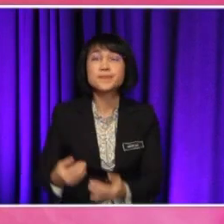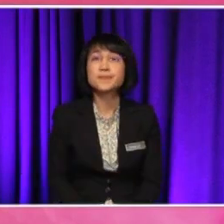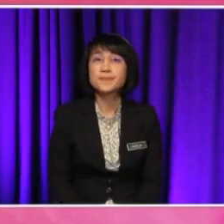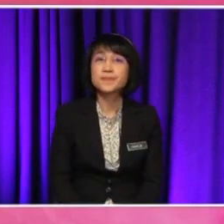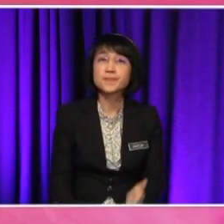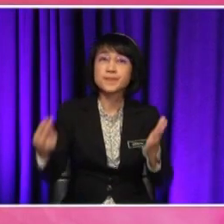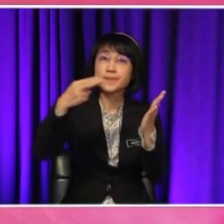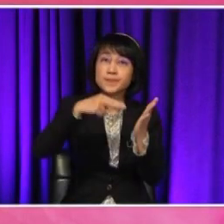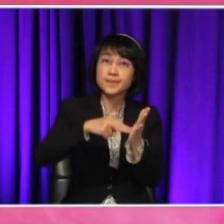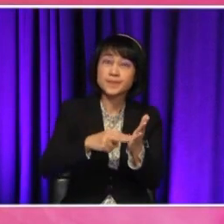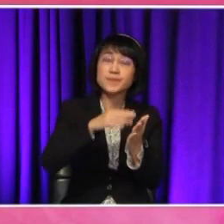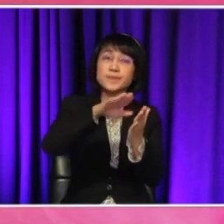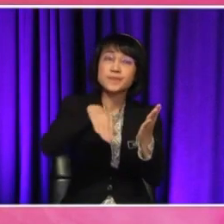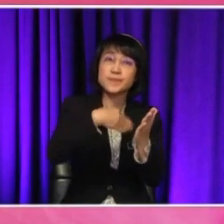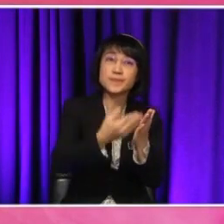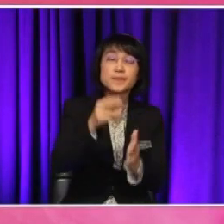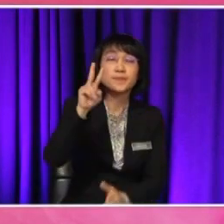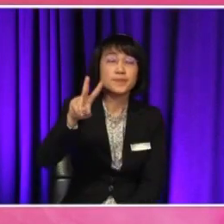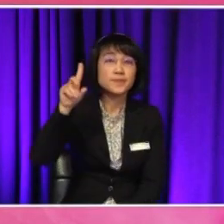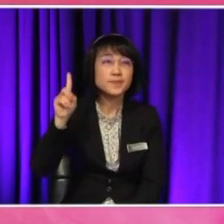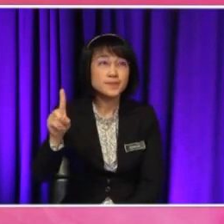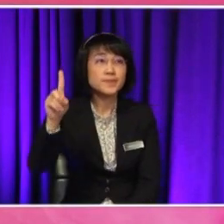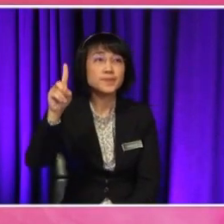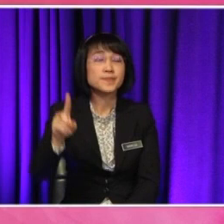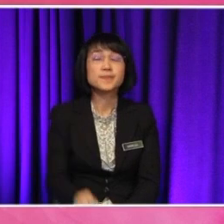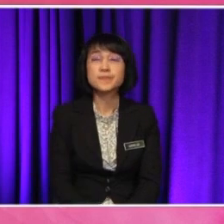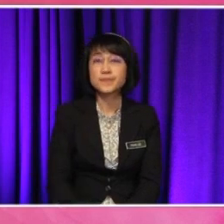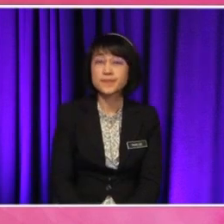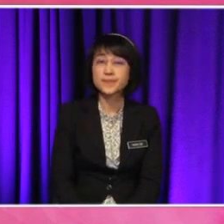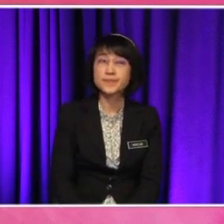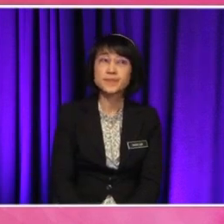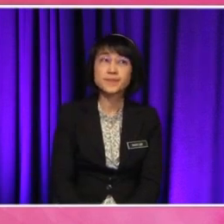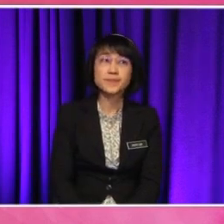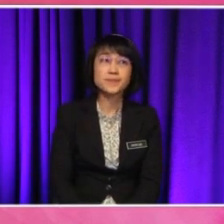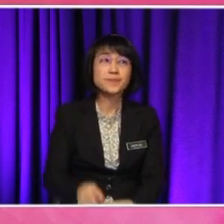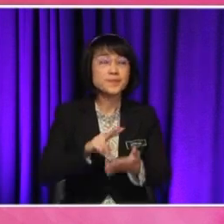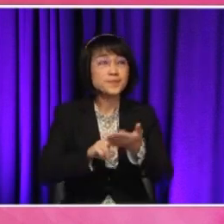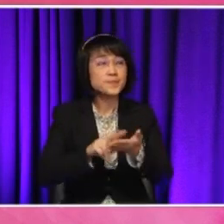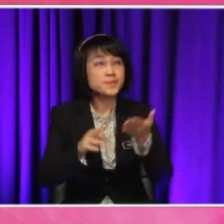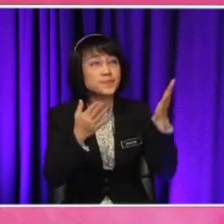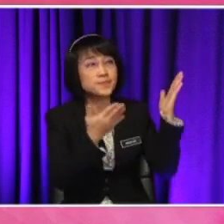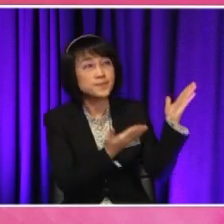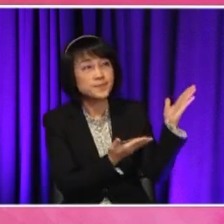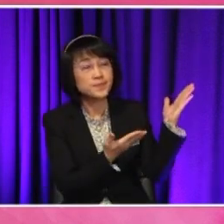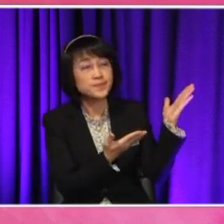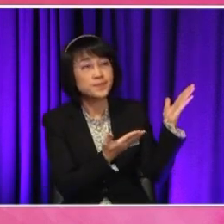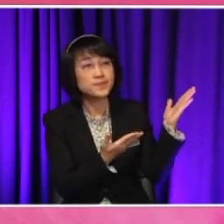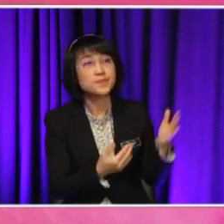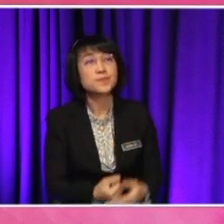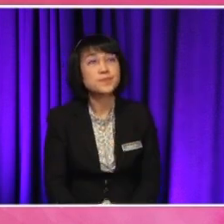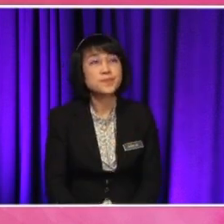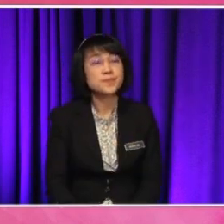kaji ke-21. Okey, Fizi nak baca? Boleh, cikgu. Manakah antara berikut elemen visual yang digunakan dalam penghasilan